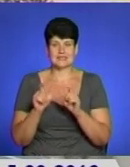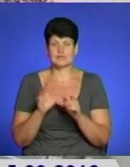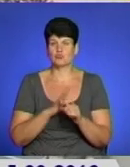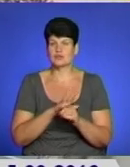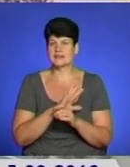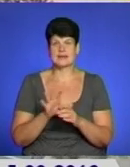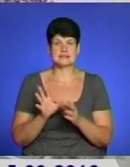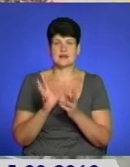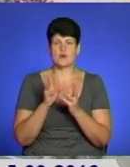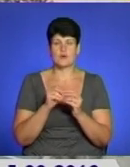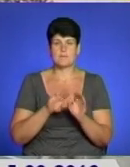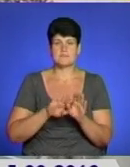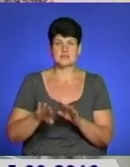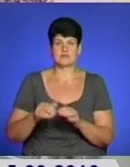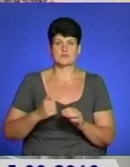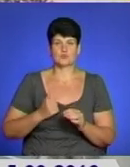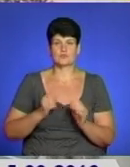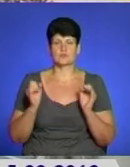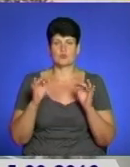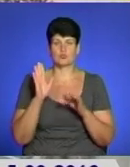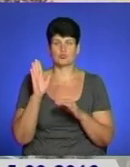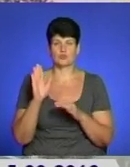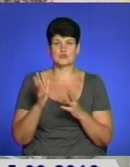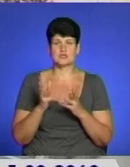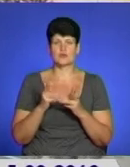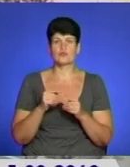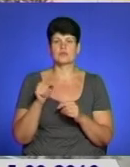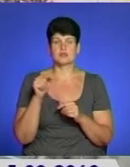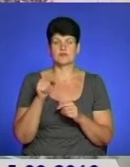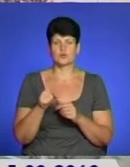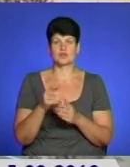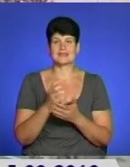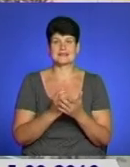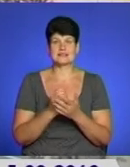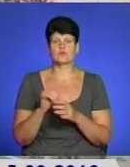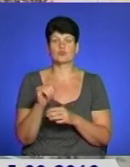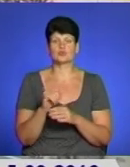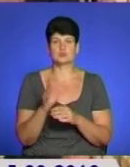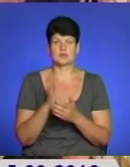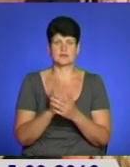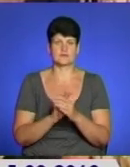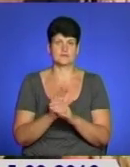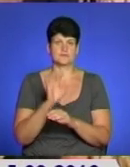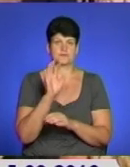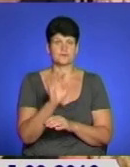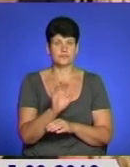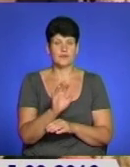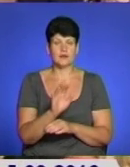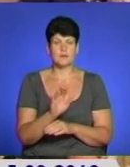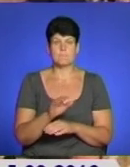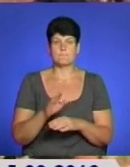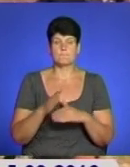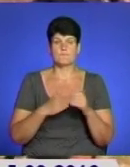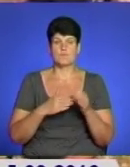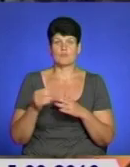само після проходження зборів будуть зараховані в оперативний резерв цих двох військових частин, куди здійснюється відправка. Професійний спортсмен ММА